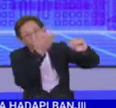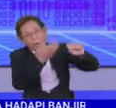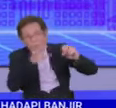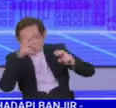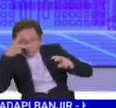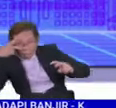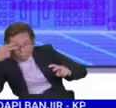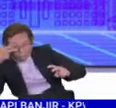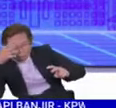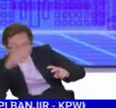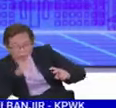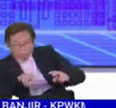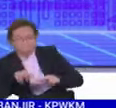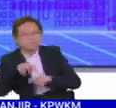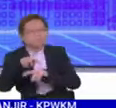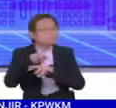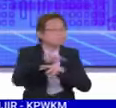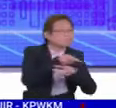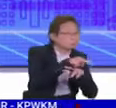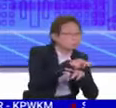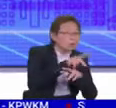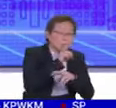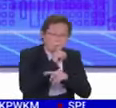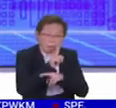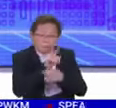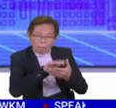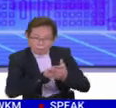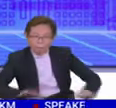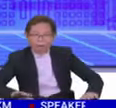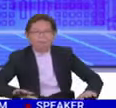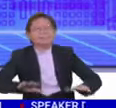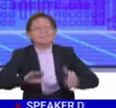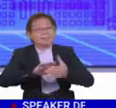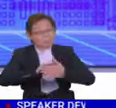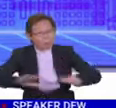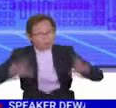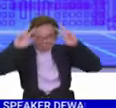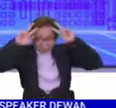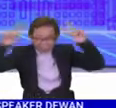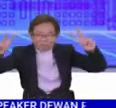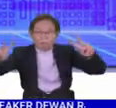serta pemantauan bagi memastikan keselamatan dan ketenteraman awam terjamin.